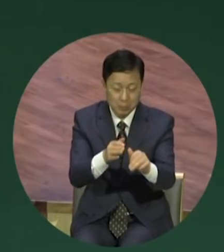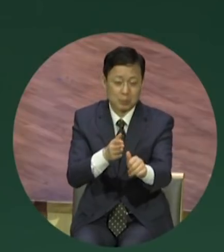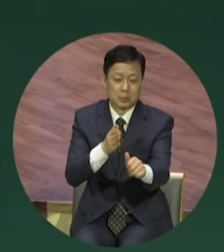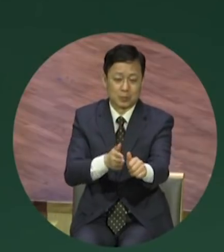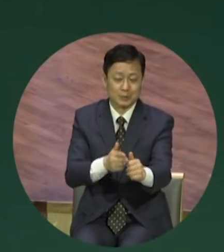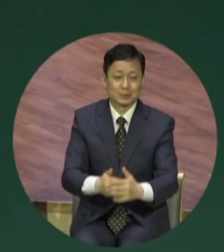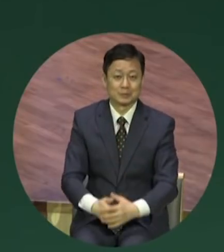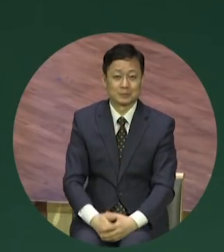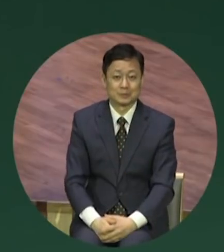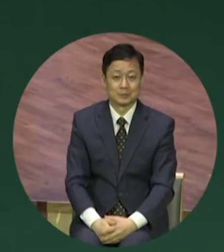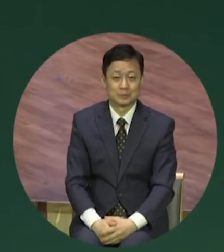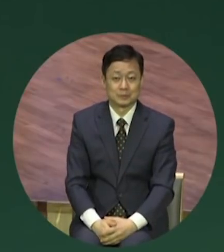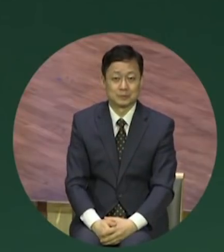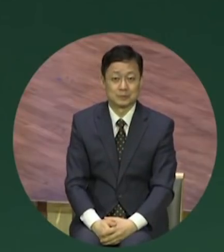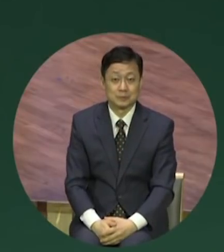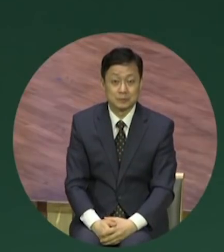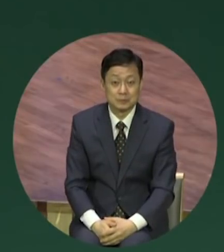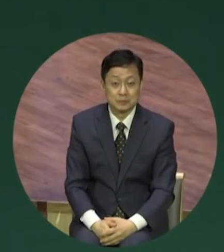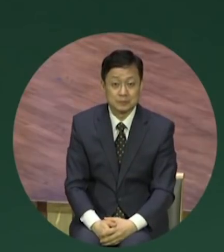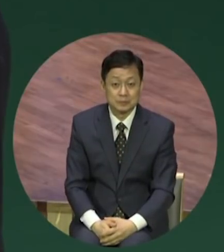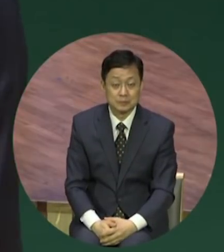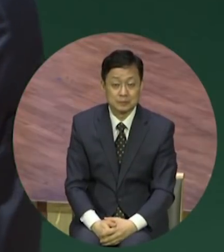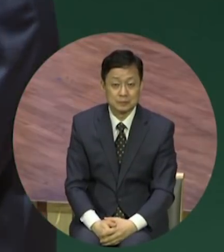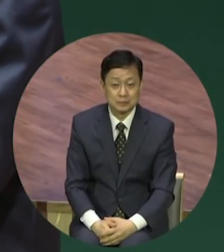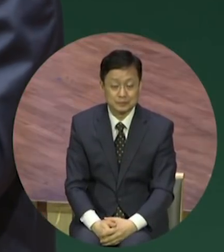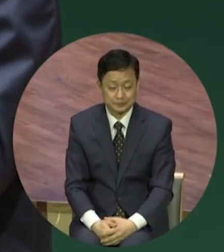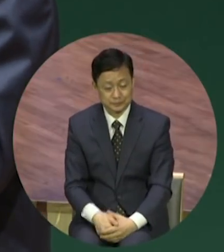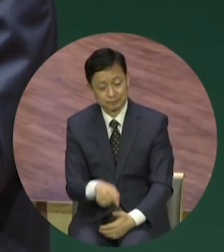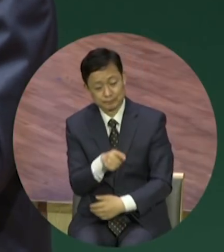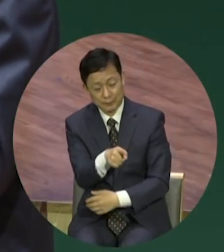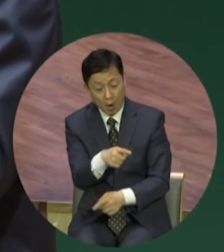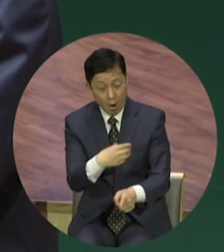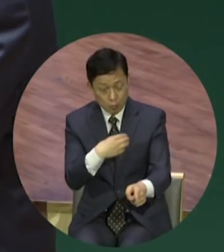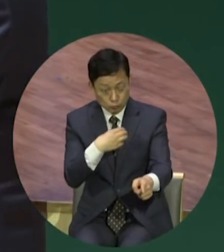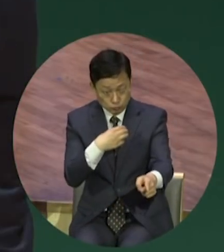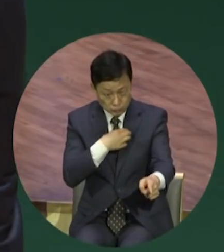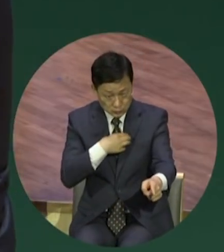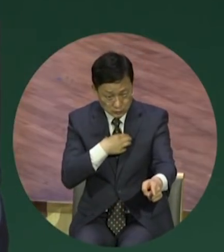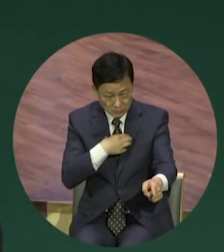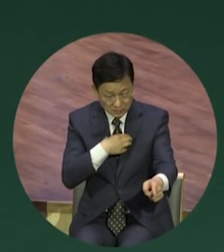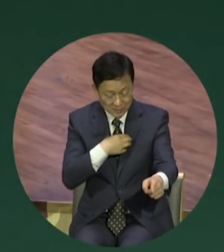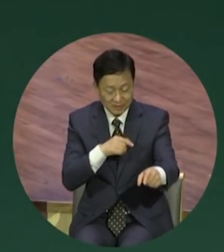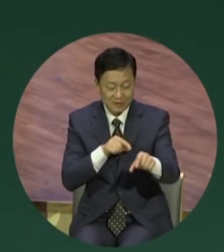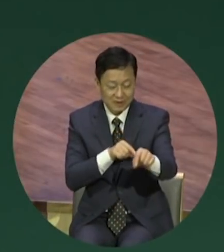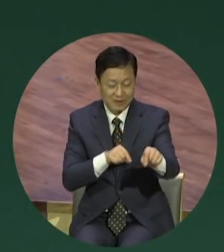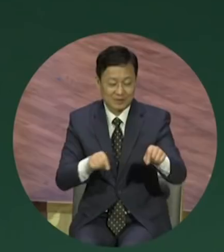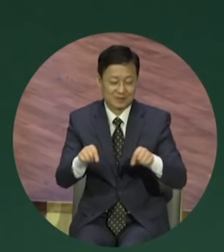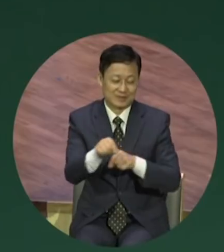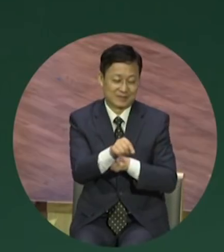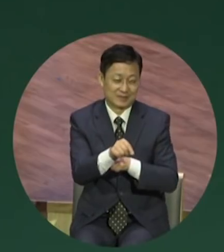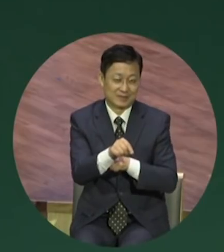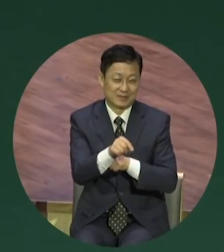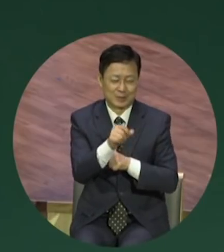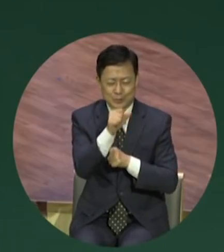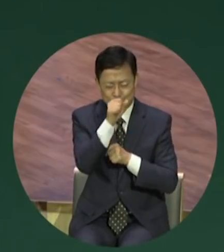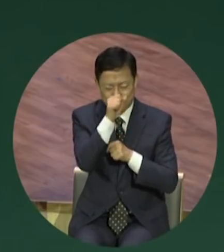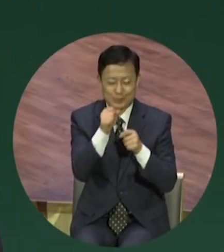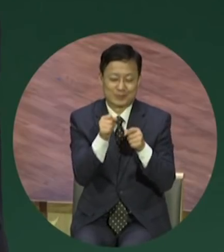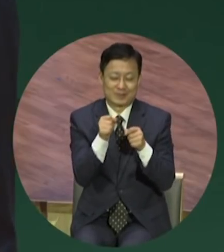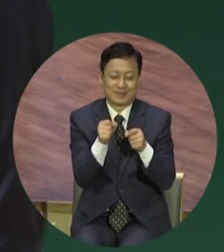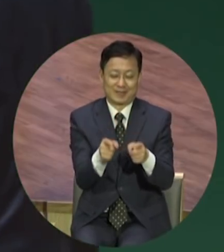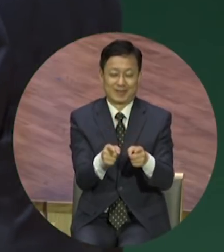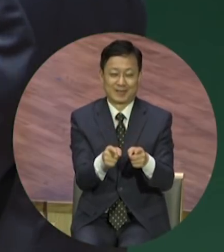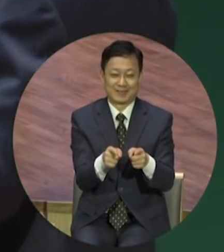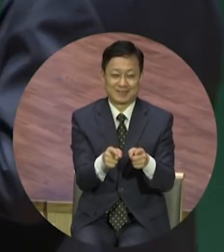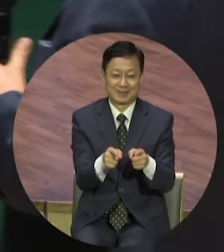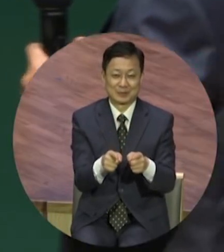언제든 놓치지 말아야 됩니다. This is what you must never lose hold of. 위기는 전무후무 이룰 기회입니다.